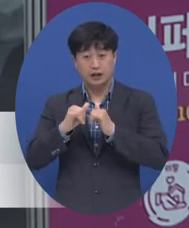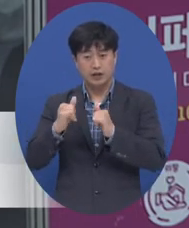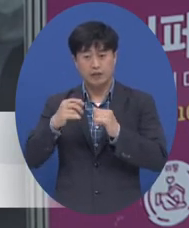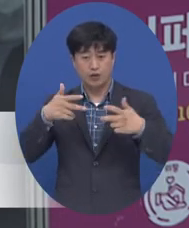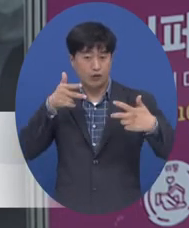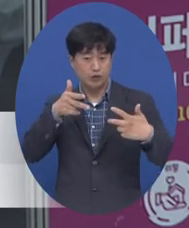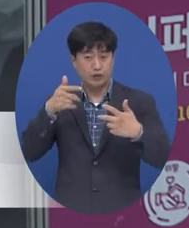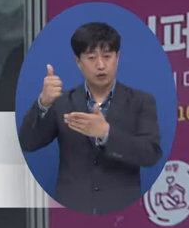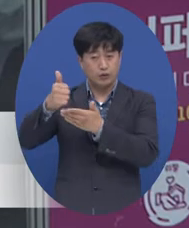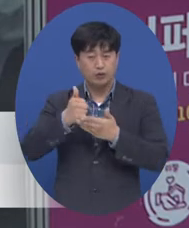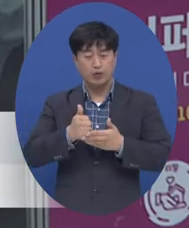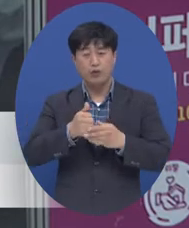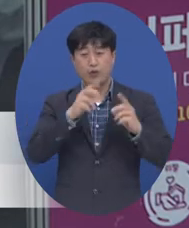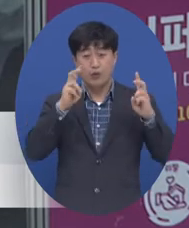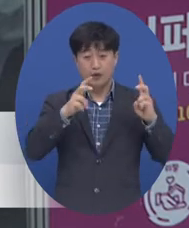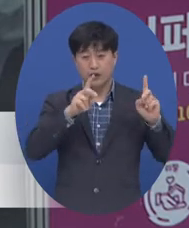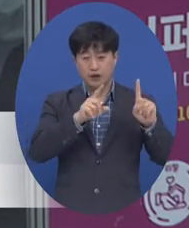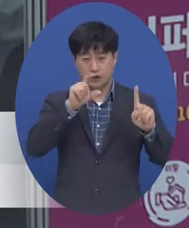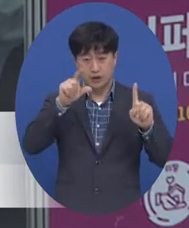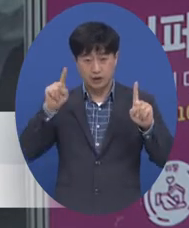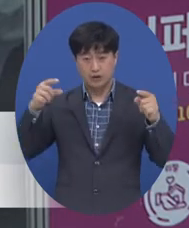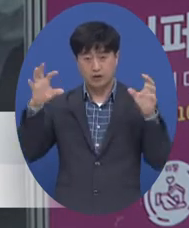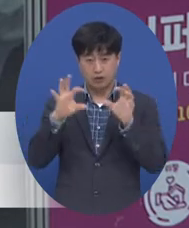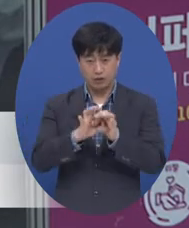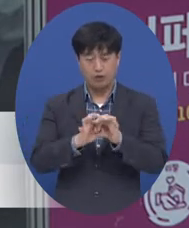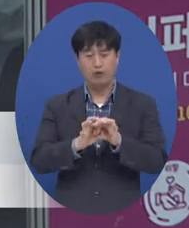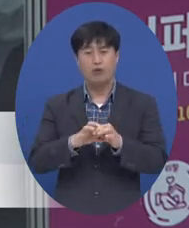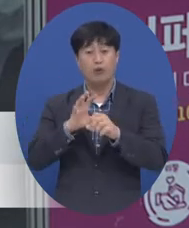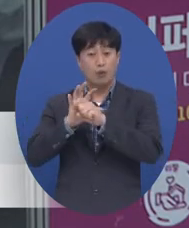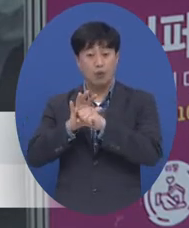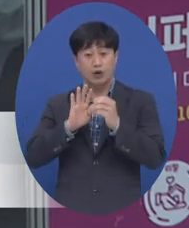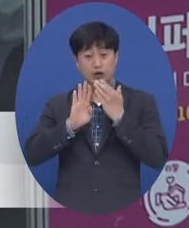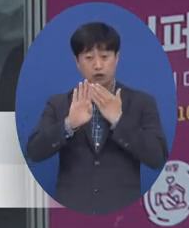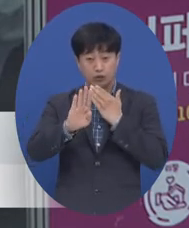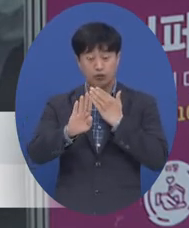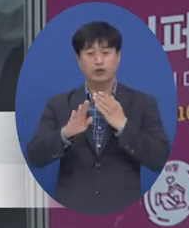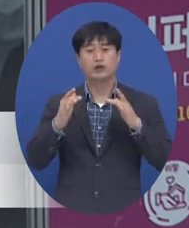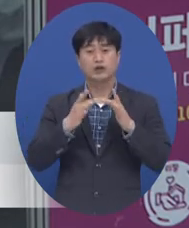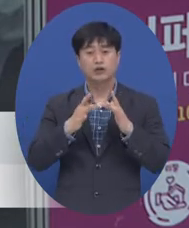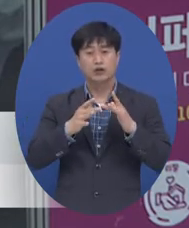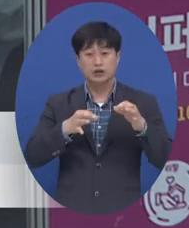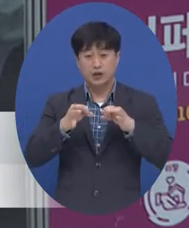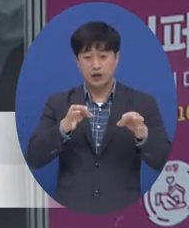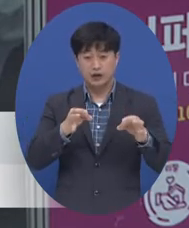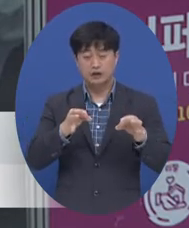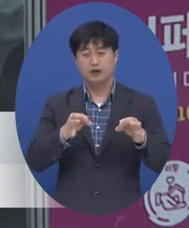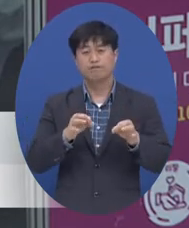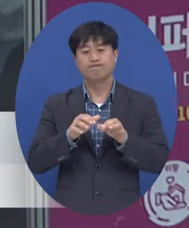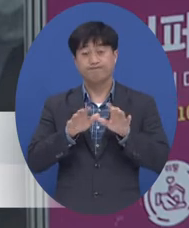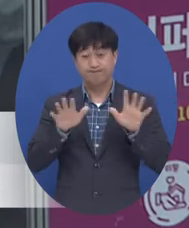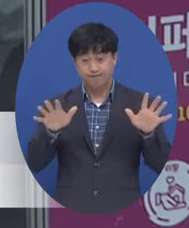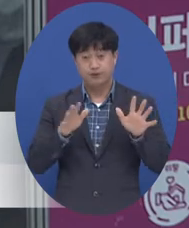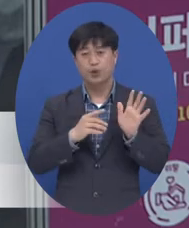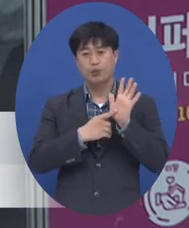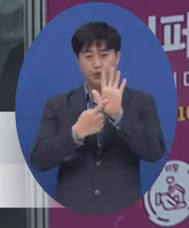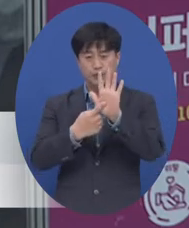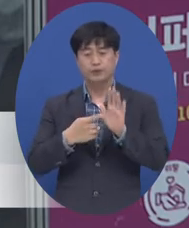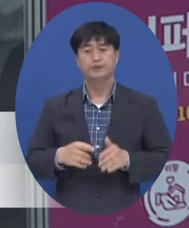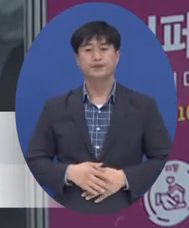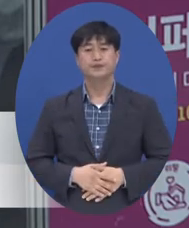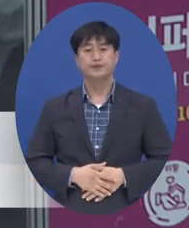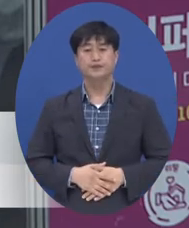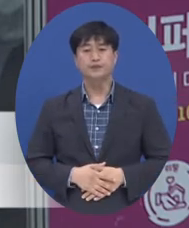기업과 1대1로 연결하고 있습니다. 포스트 코로나에 대비한 온라인 비즈니스의 확장을 보여주고 있습니다. 최지영 기자가